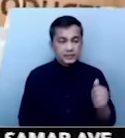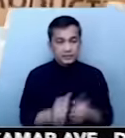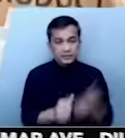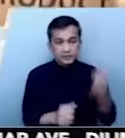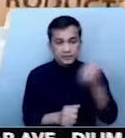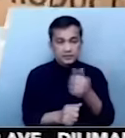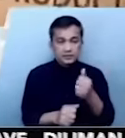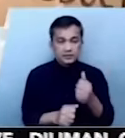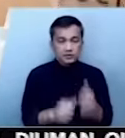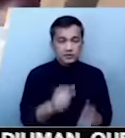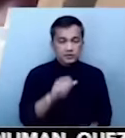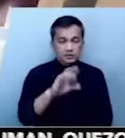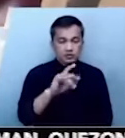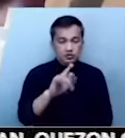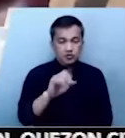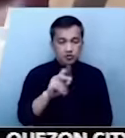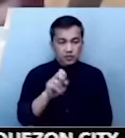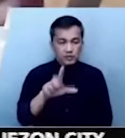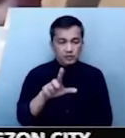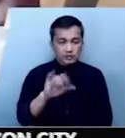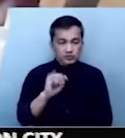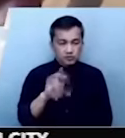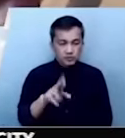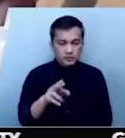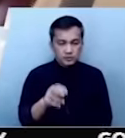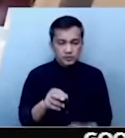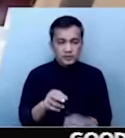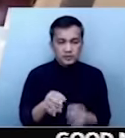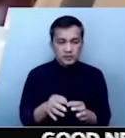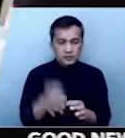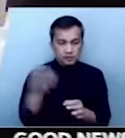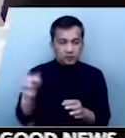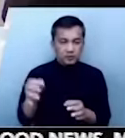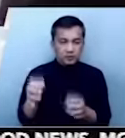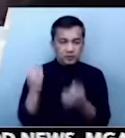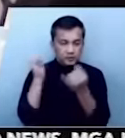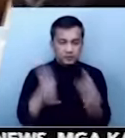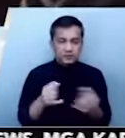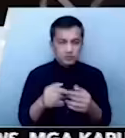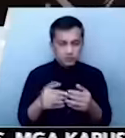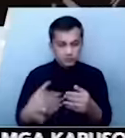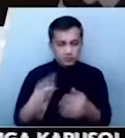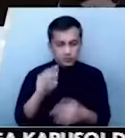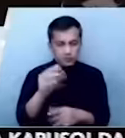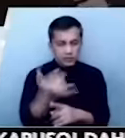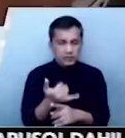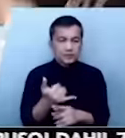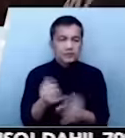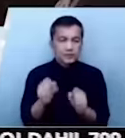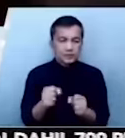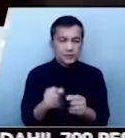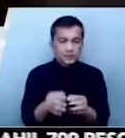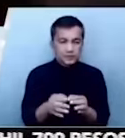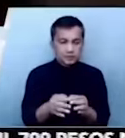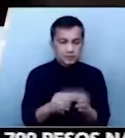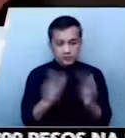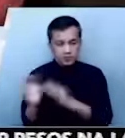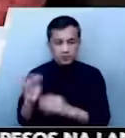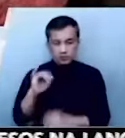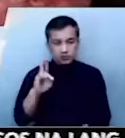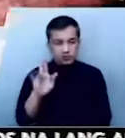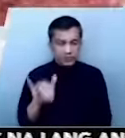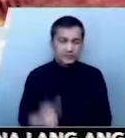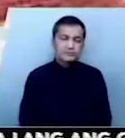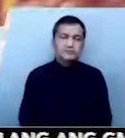Laurel Jr. na ipagpaliban muna ang importasyon ng sibuyas hanggang Mayo. Maaari pa yang mapalawig hanggang Hulyo. Pwede rin